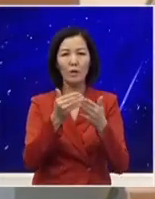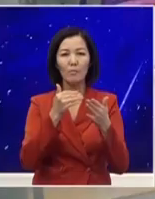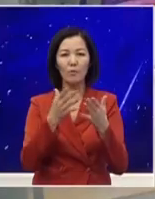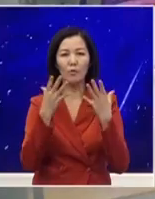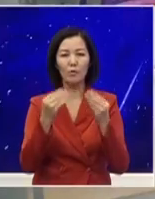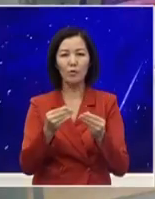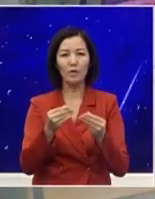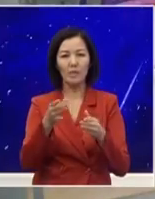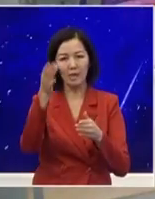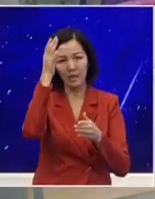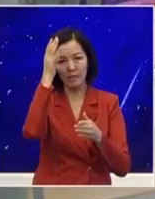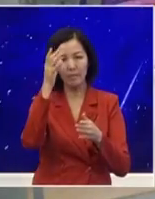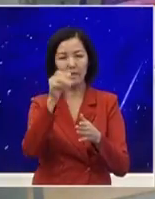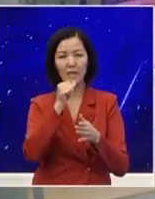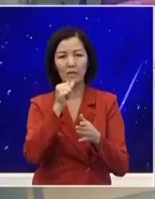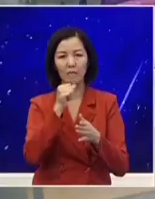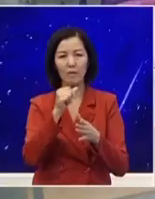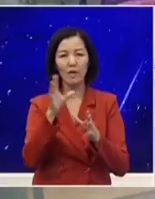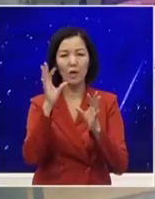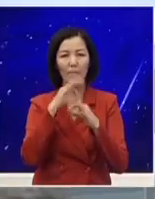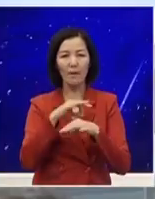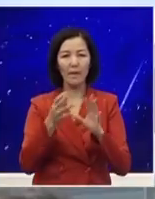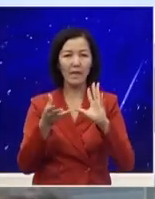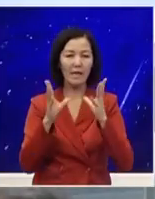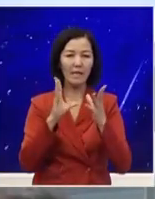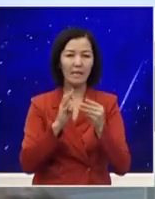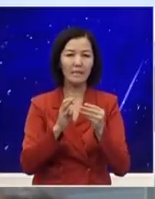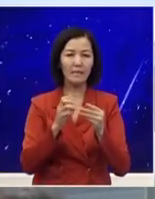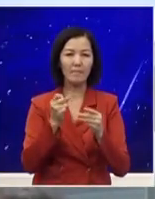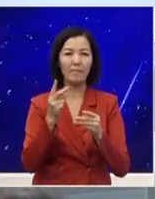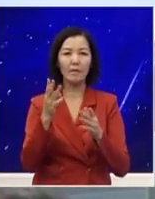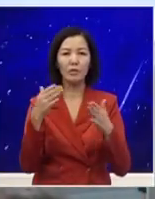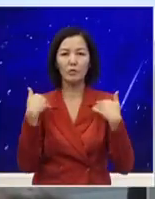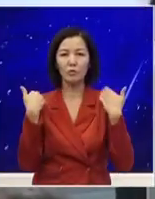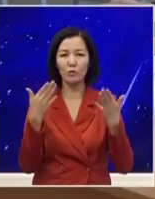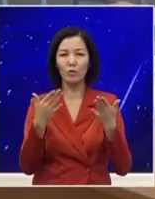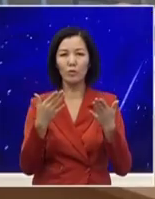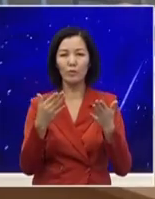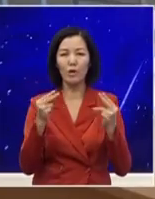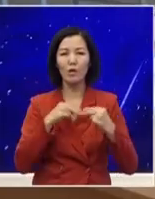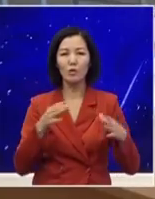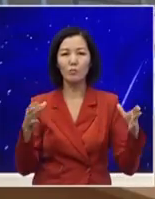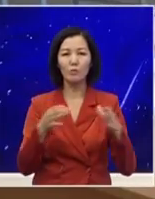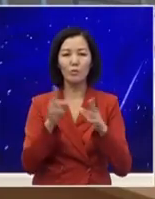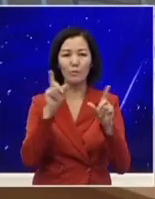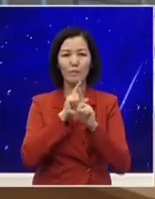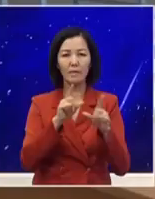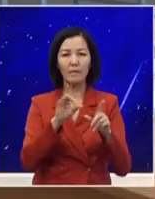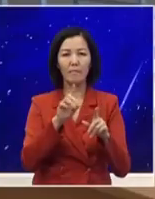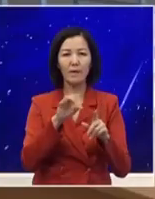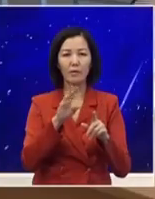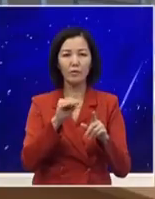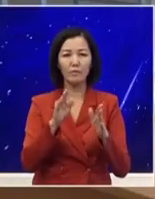министрлікке ғылыми негізге тәжірибелік қолданысқа қатысты әліппенің бірнеше нұсқасы ұсынылыпты. Бірақ жұмыс тобы мектептерге